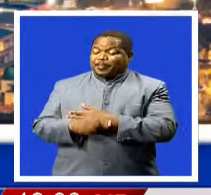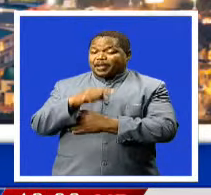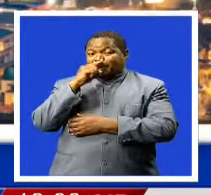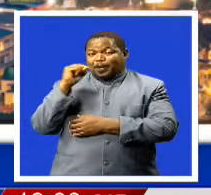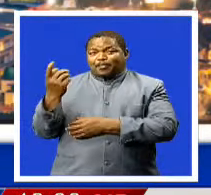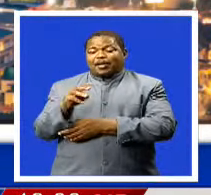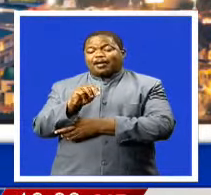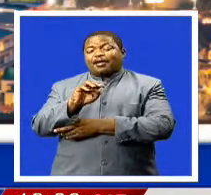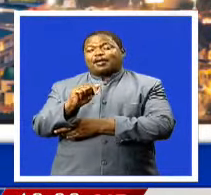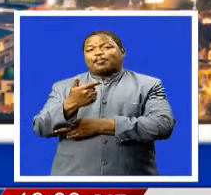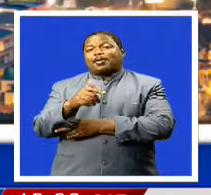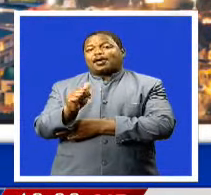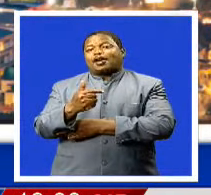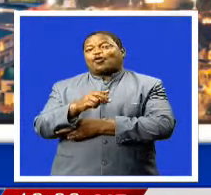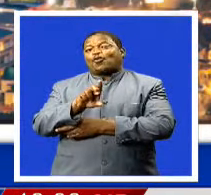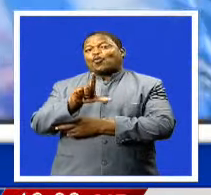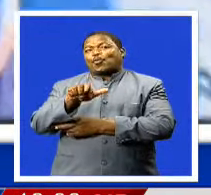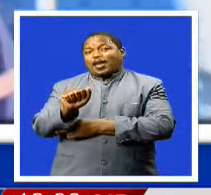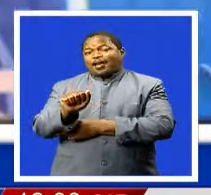embili namuhla.